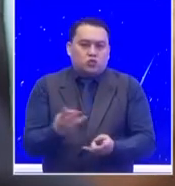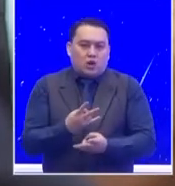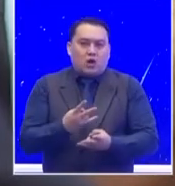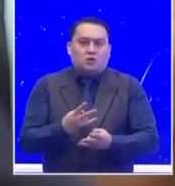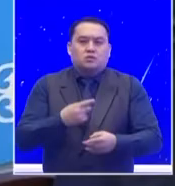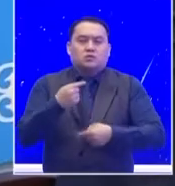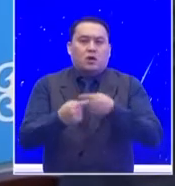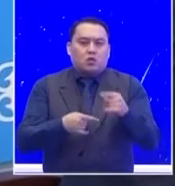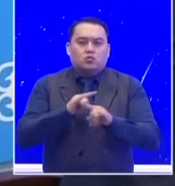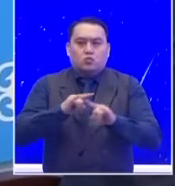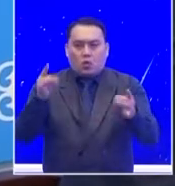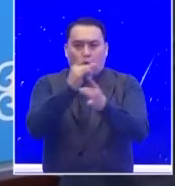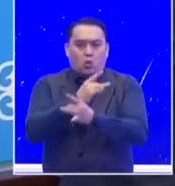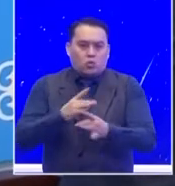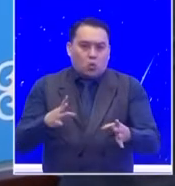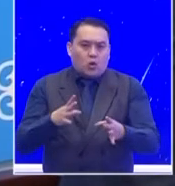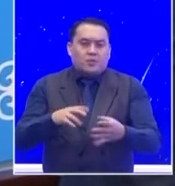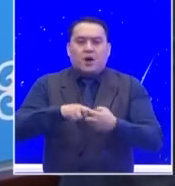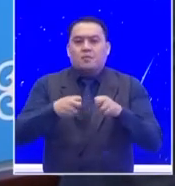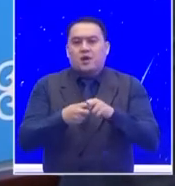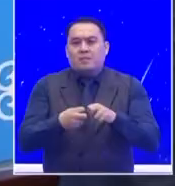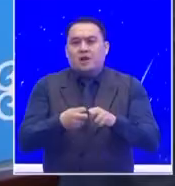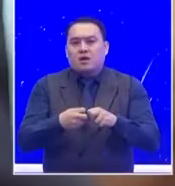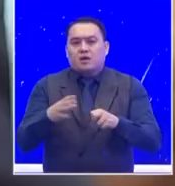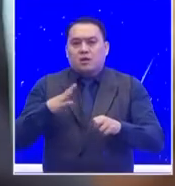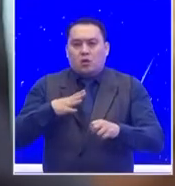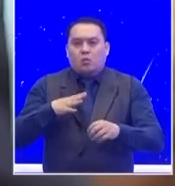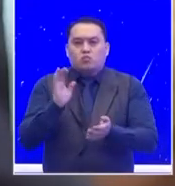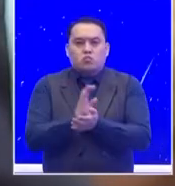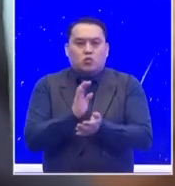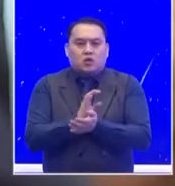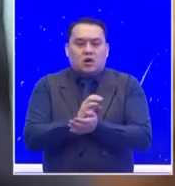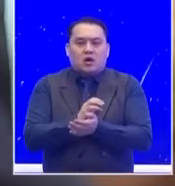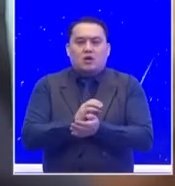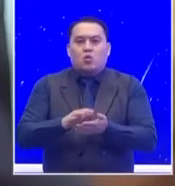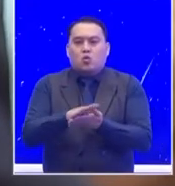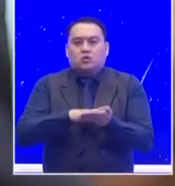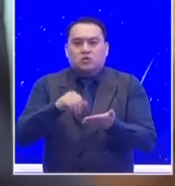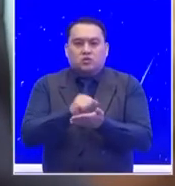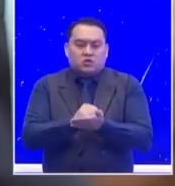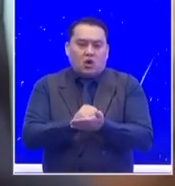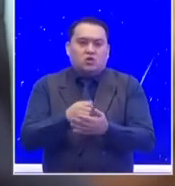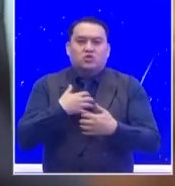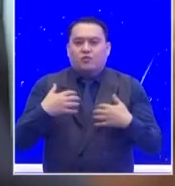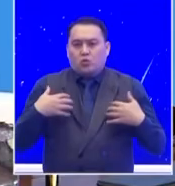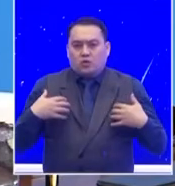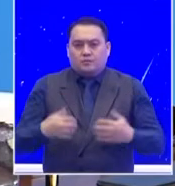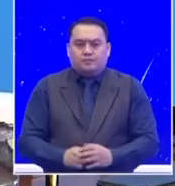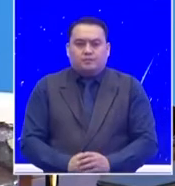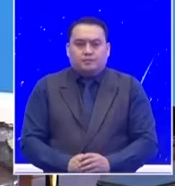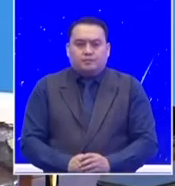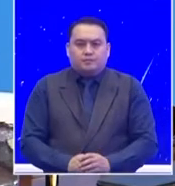детском саде и доме культуры. К тому же одной из проблем для ащибулакцев стал мусорный полигон и уничтожение трупов зараженных животных.